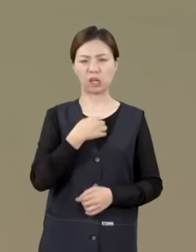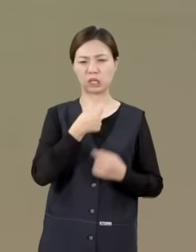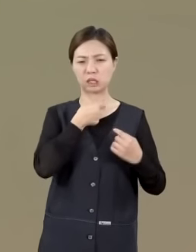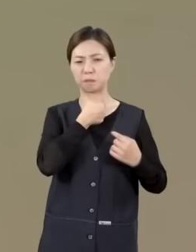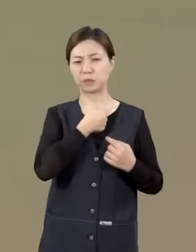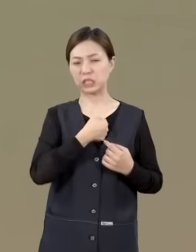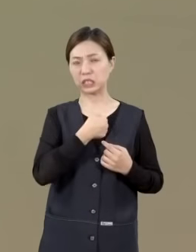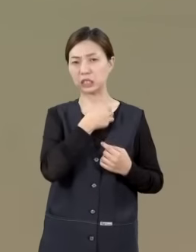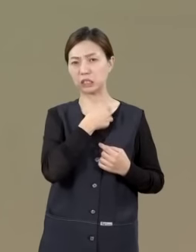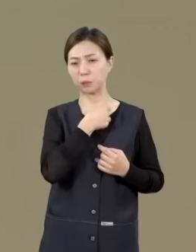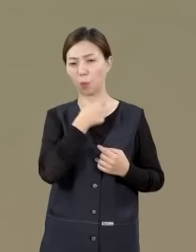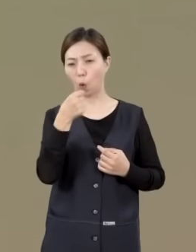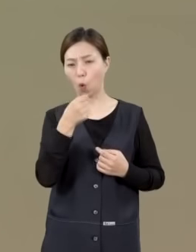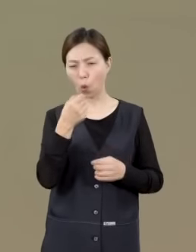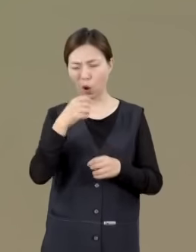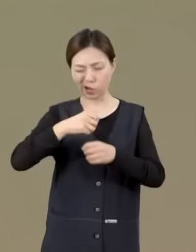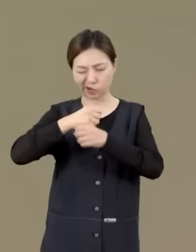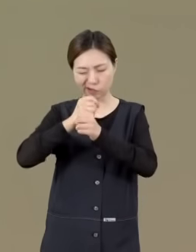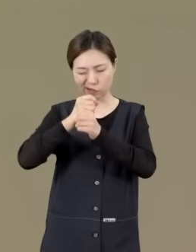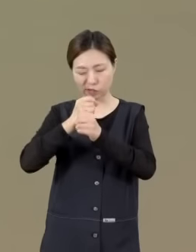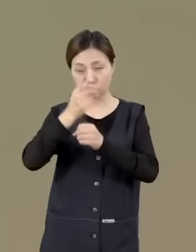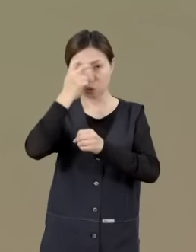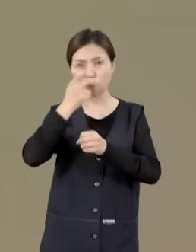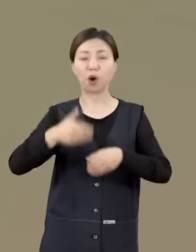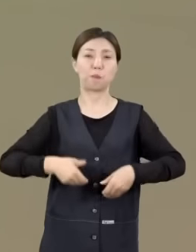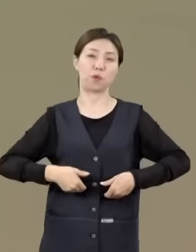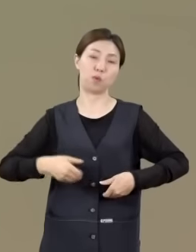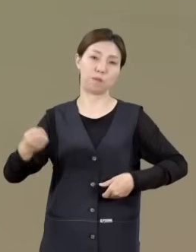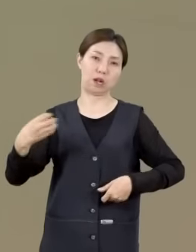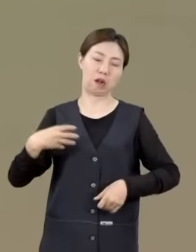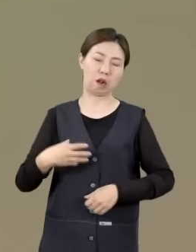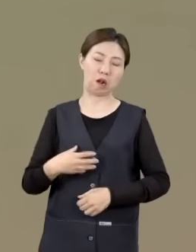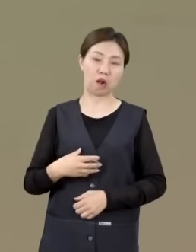듣고는 무거운 걸음으로 병원을